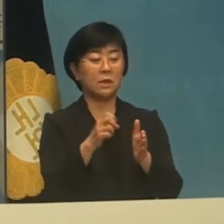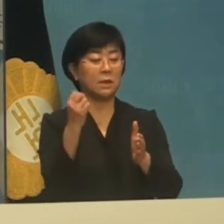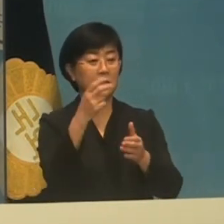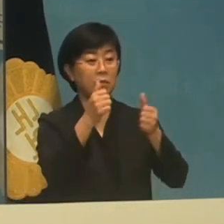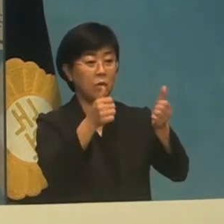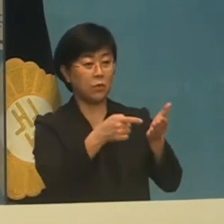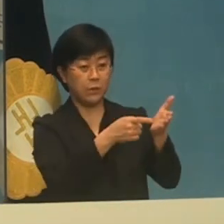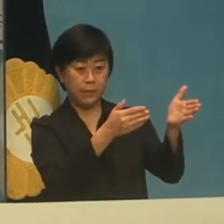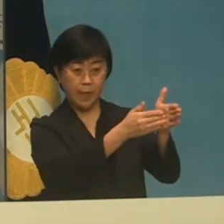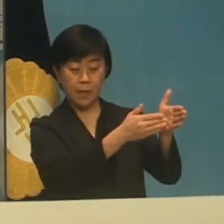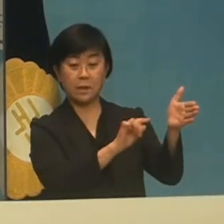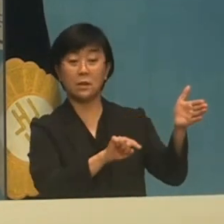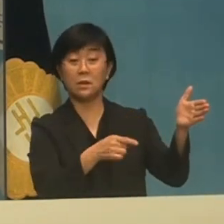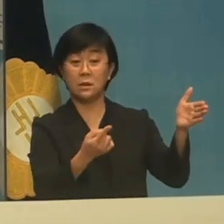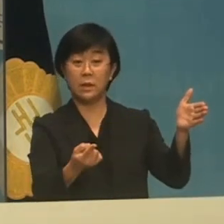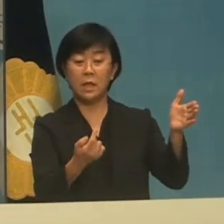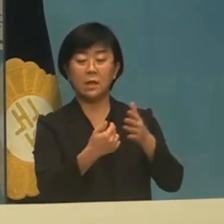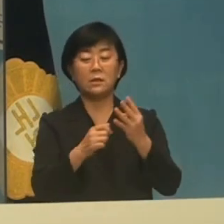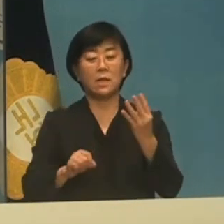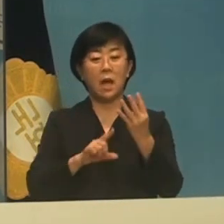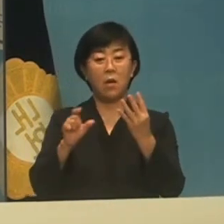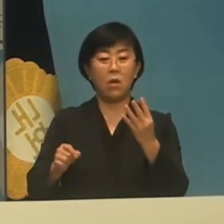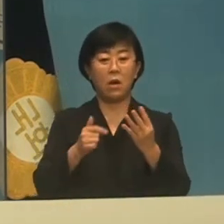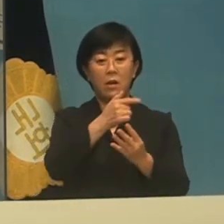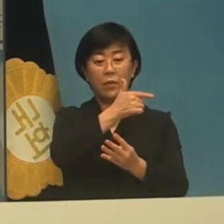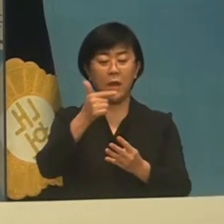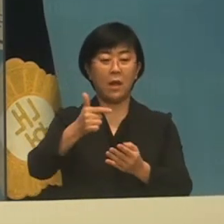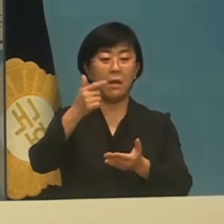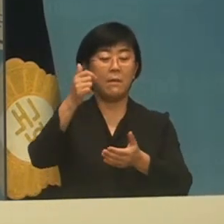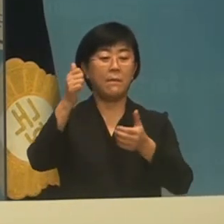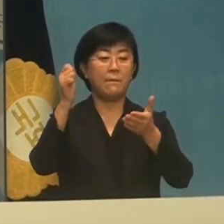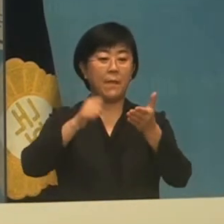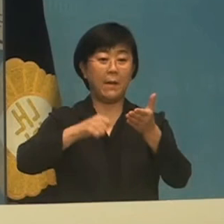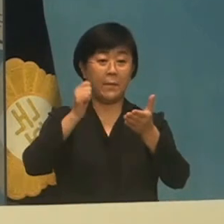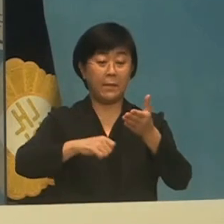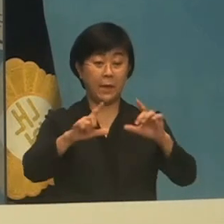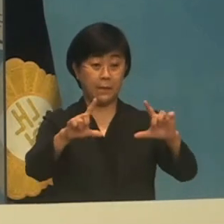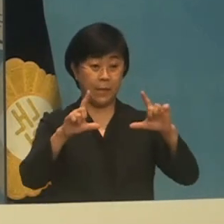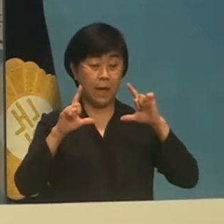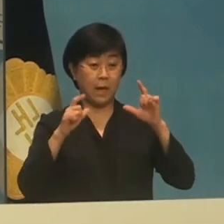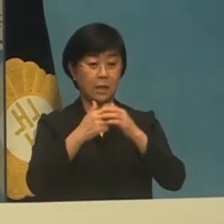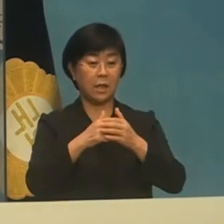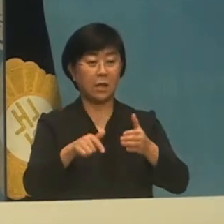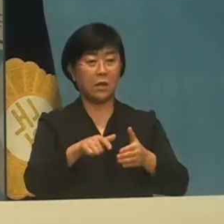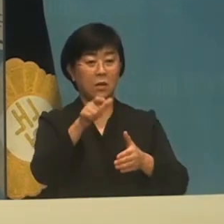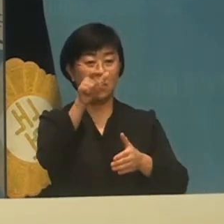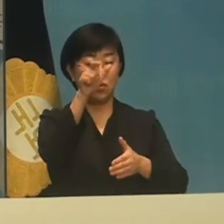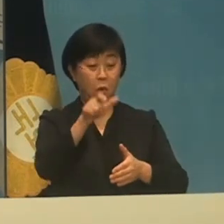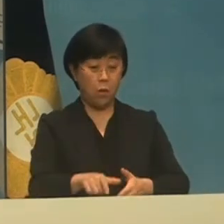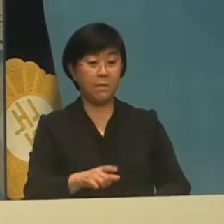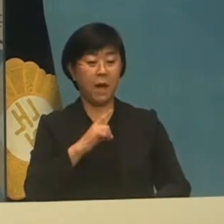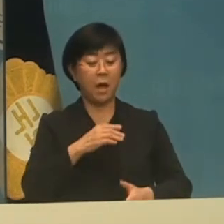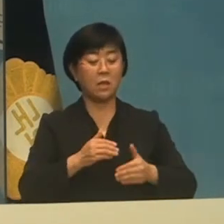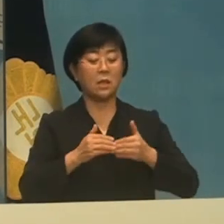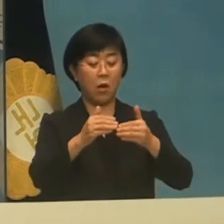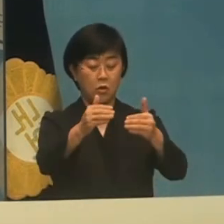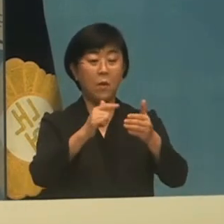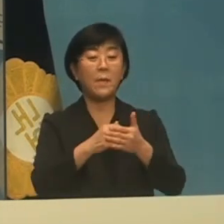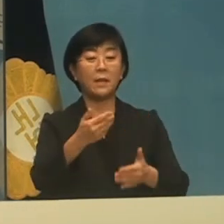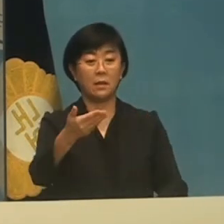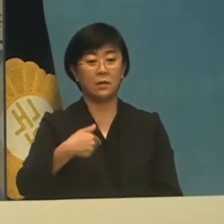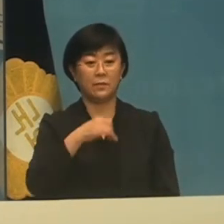소송을 제기했지만 지난 4월 대법원 확정 판결에 따라 공정명만 추가로 공개하게